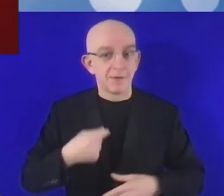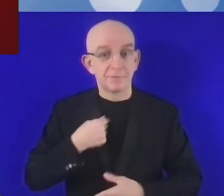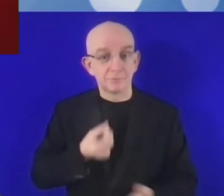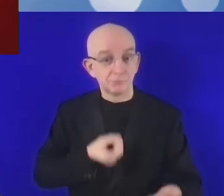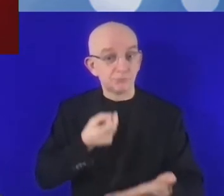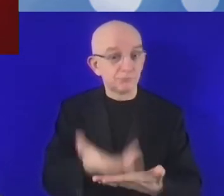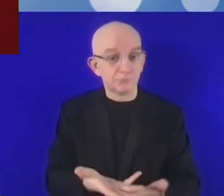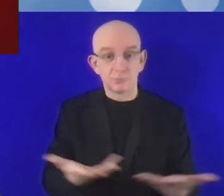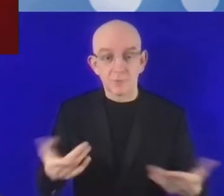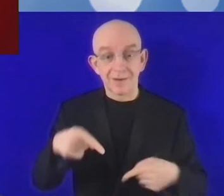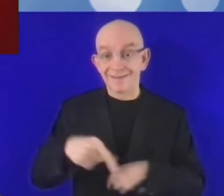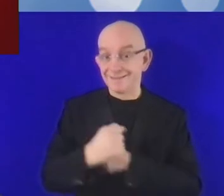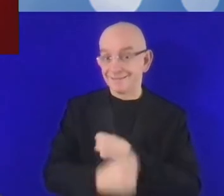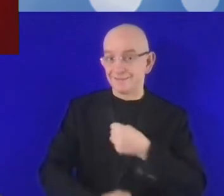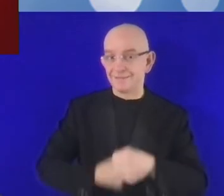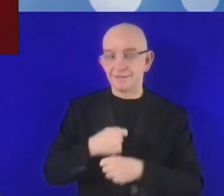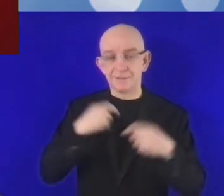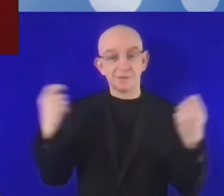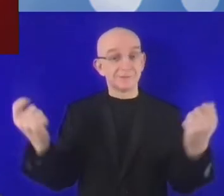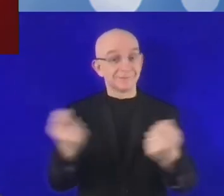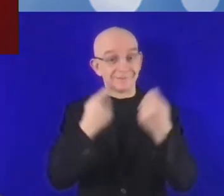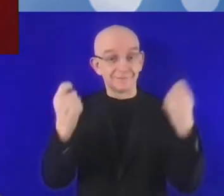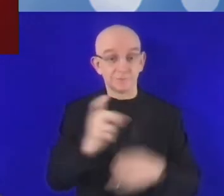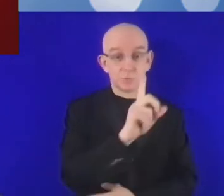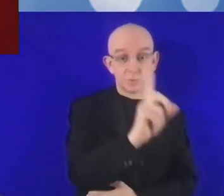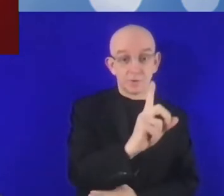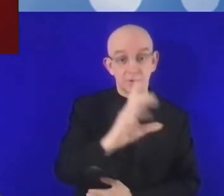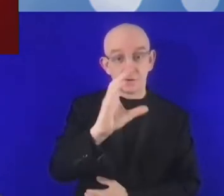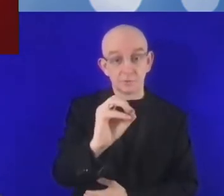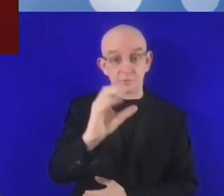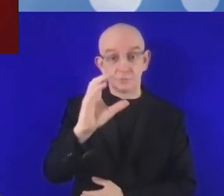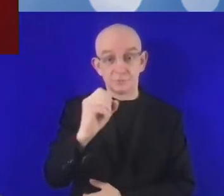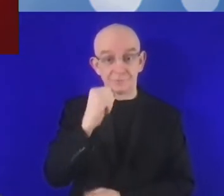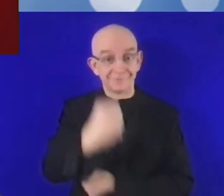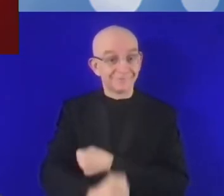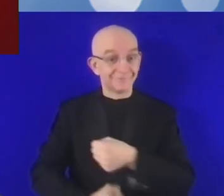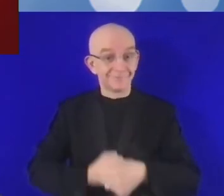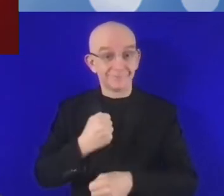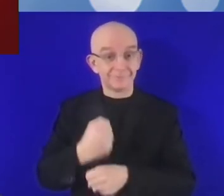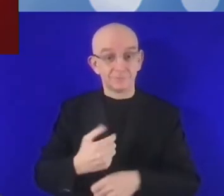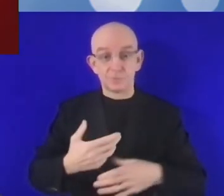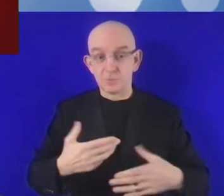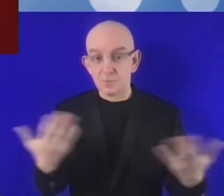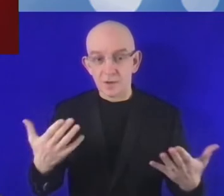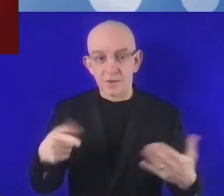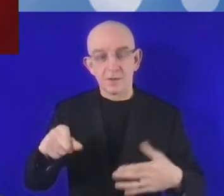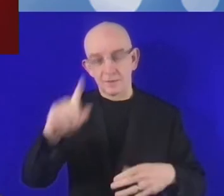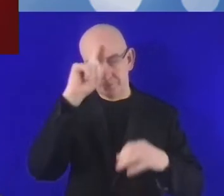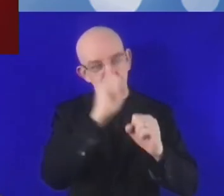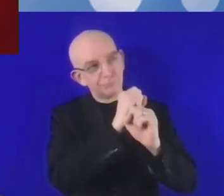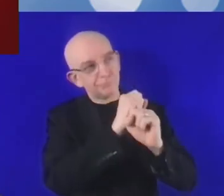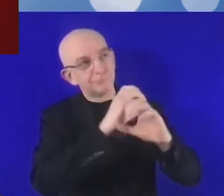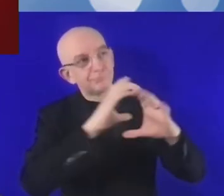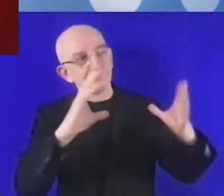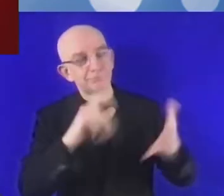et puisque je parle d'avenir, je voudrais sauter sur cette occasion pour vous dire que nous fêtons cette année les